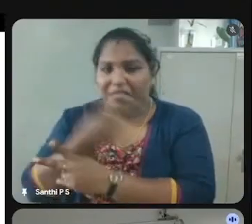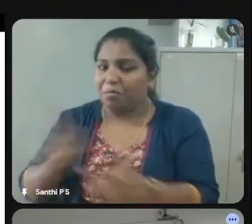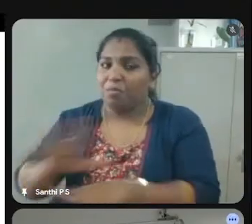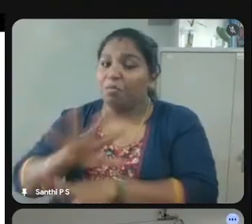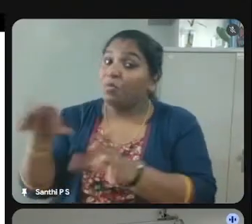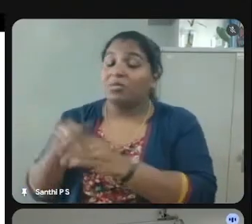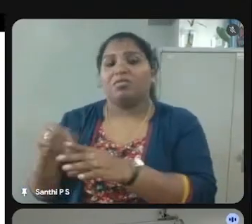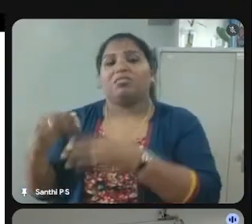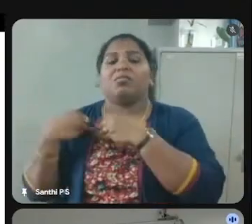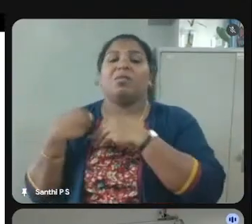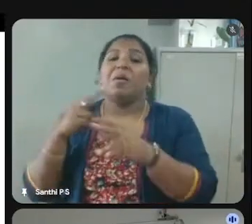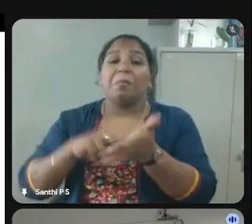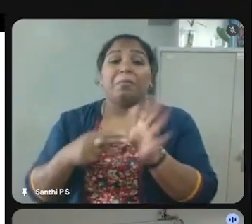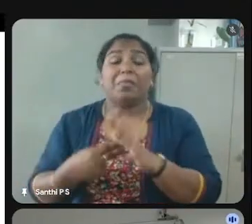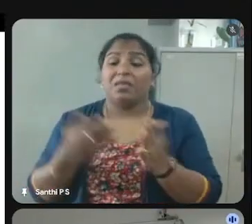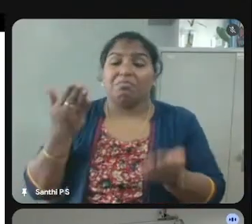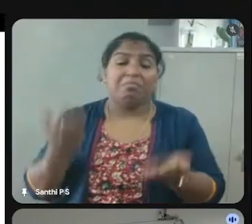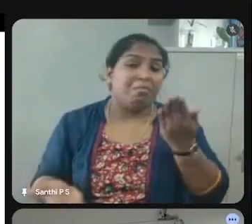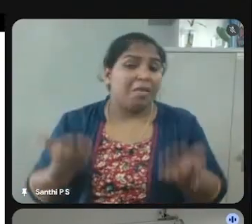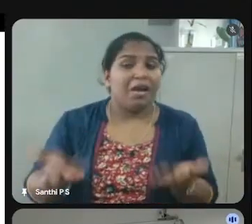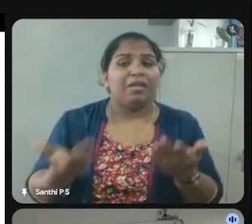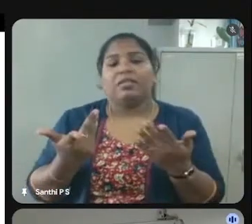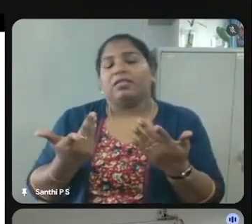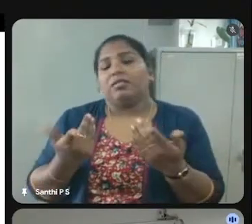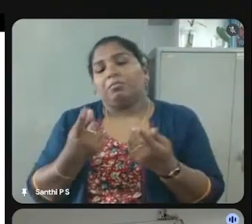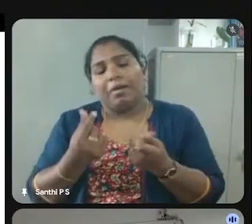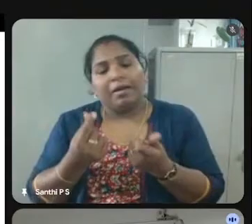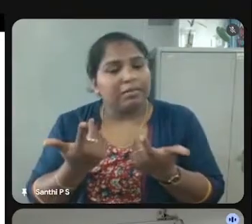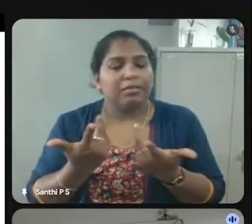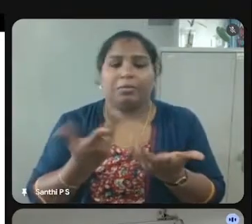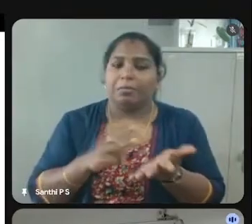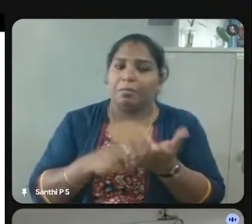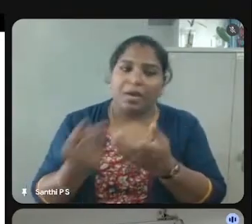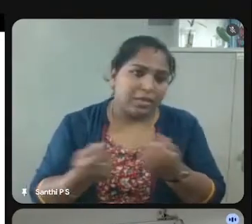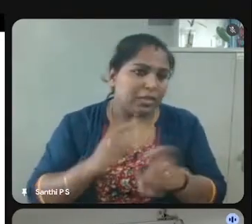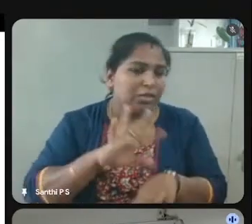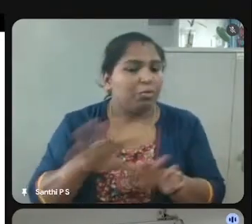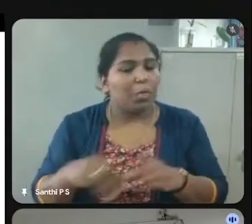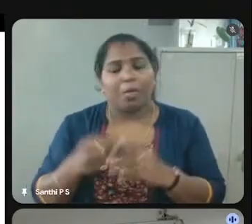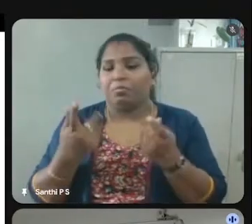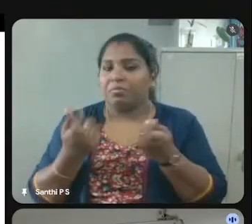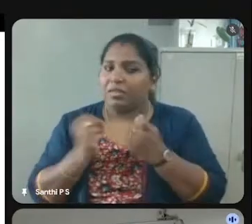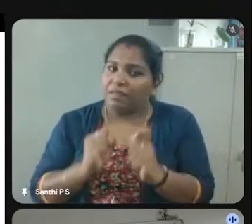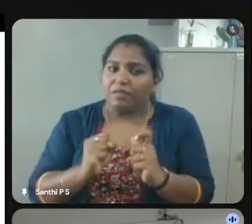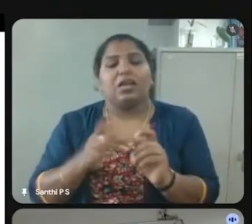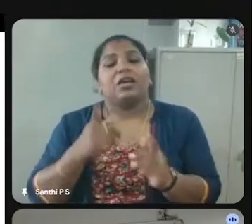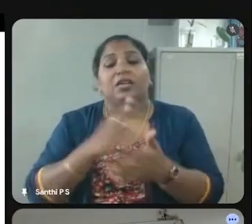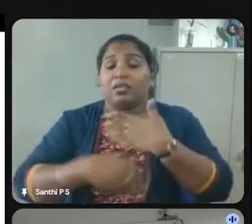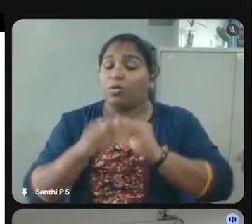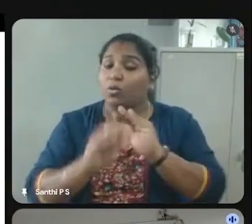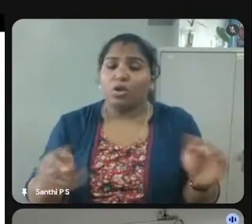അപ്പോ ഇത് സാമ്പത്തികമായിട്ടൊരു ബുദ്ധിമുട്ട് ഉണ്ടാവുക എന്ന് പറയുന്നത് ഭിന്നശേഷിക്കാരായിട്ടുള്ള കുട്ടികളുടെ പേരൻസിന് വളരെ ബുദ്ധിമുട്ട് തന്നെയാണ്.